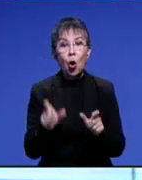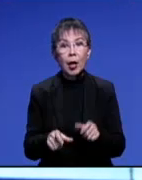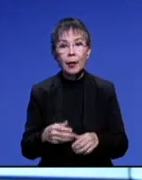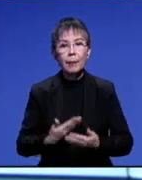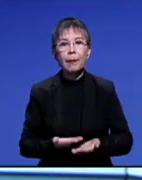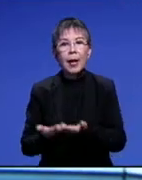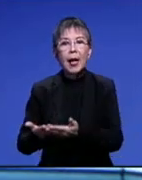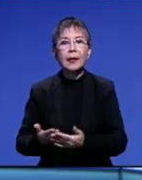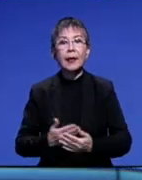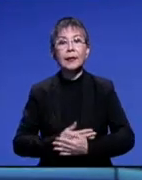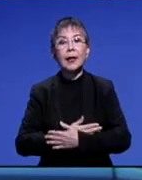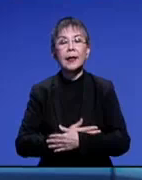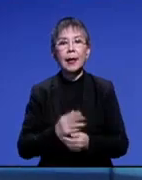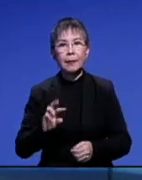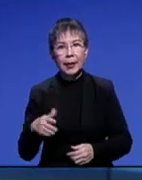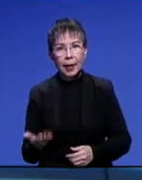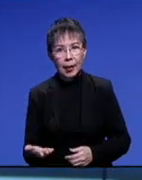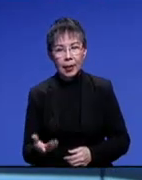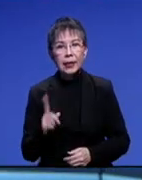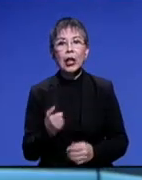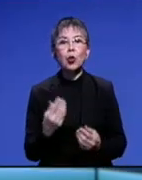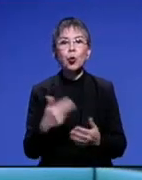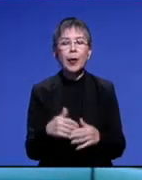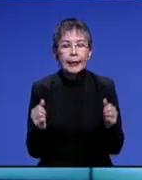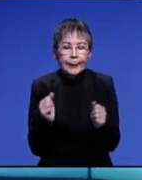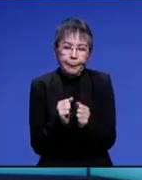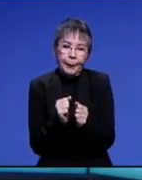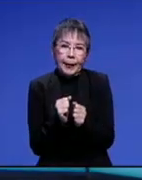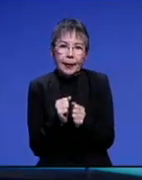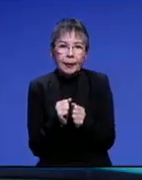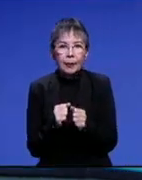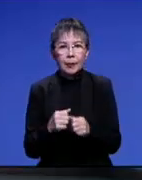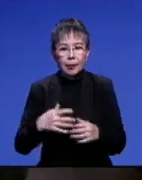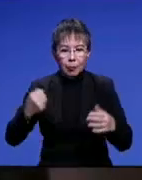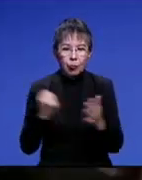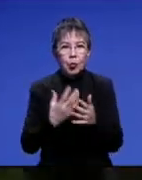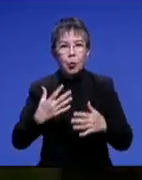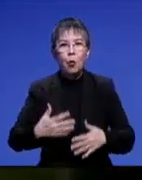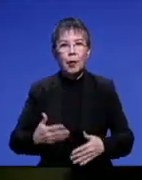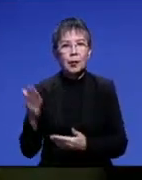pengantar jenazah tewas, sementara seorang penumpang lain terjepit bangkai mobil.